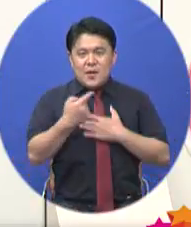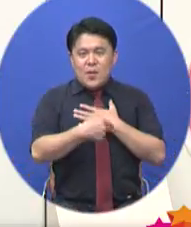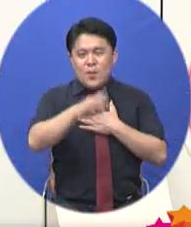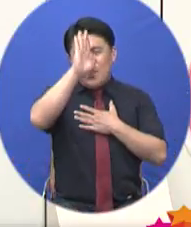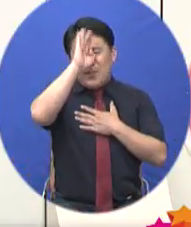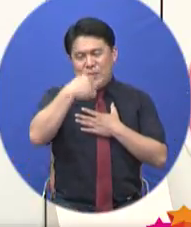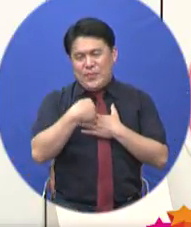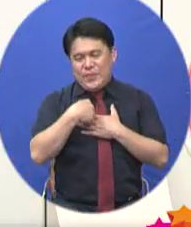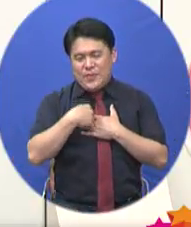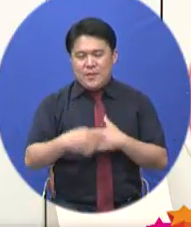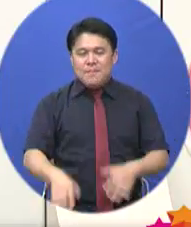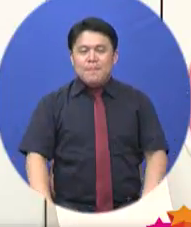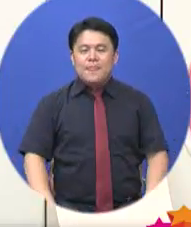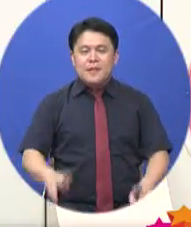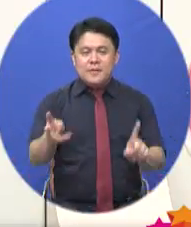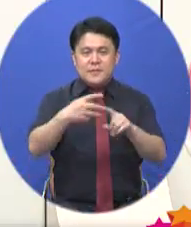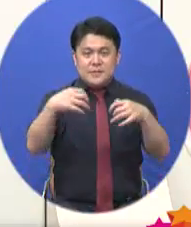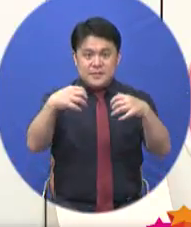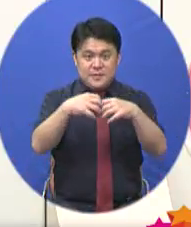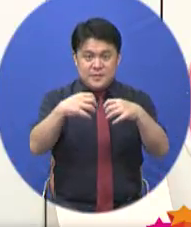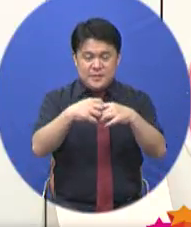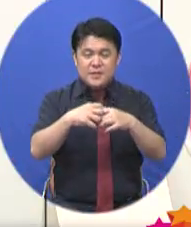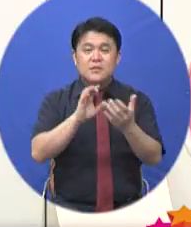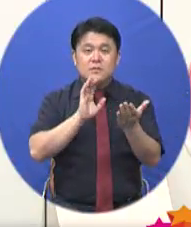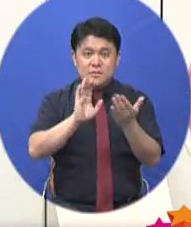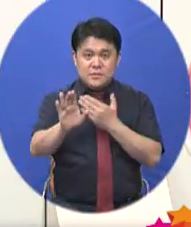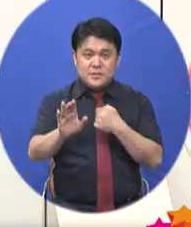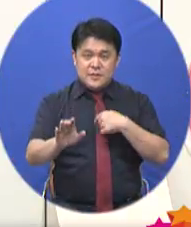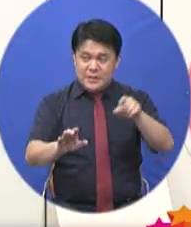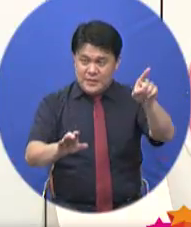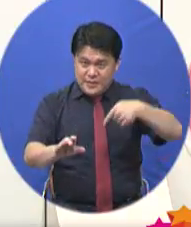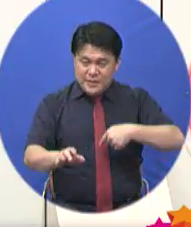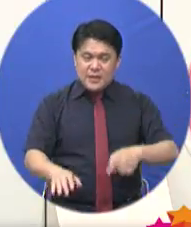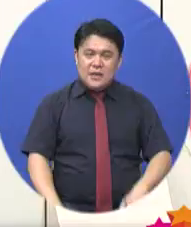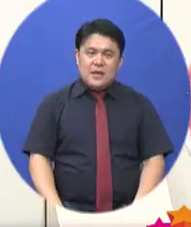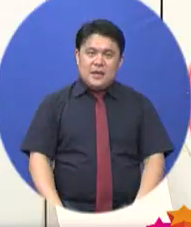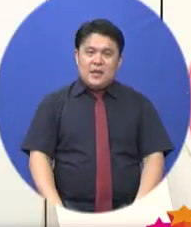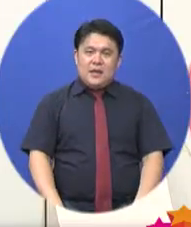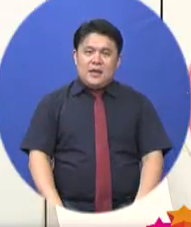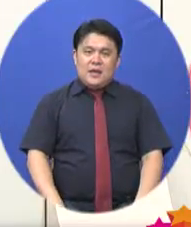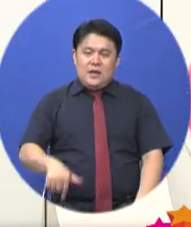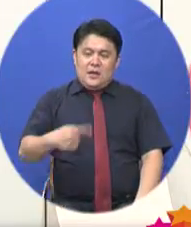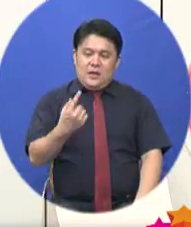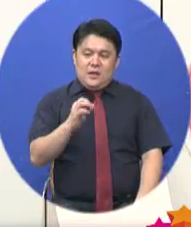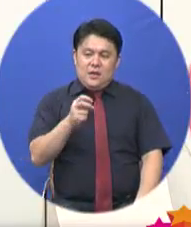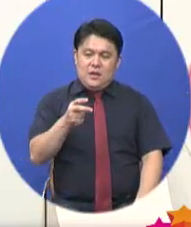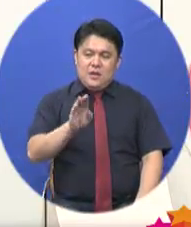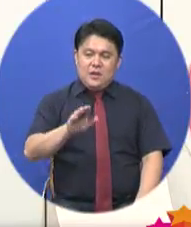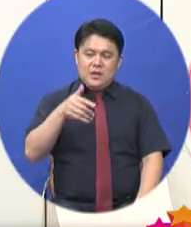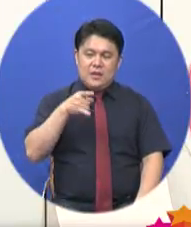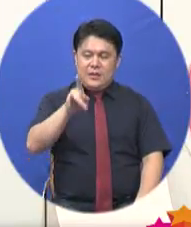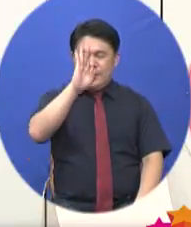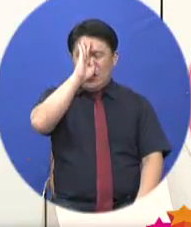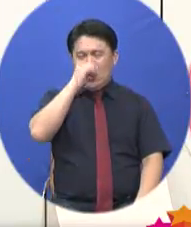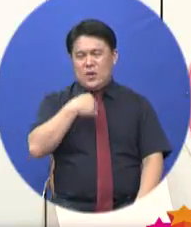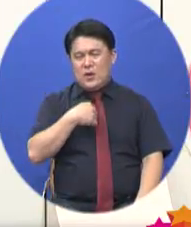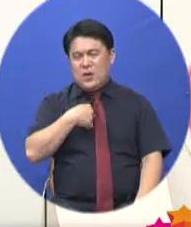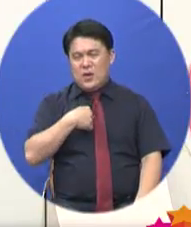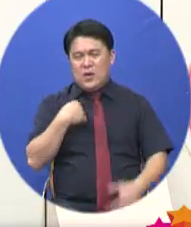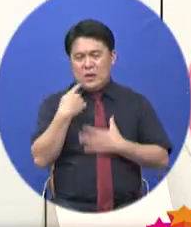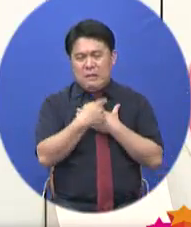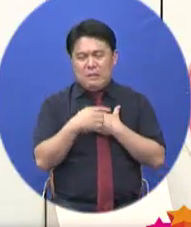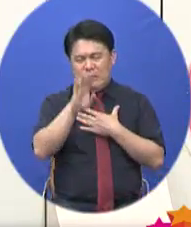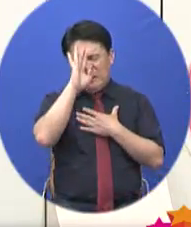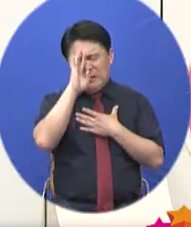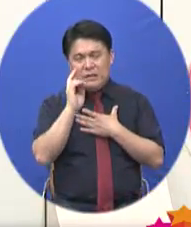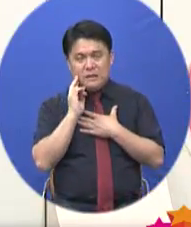좋아요. 아, 월남전쟁, 네. 월남전쟁에 갔다 와가지고 그 고엽제 후유증으로 아하. 몸이 아주